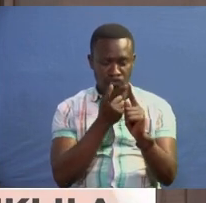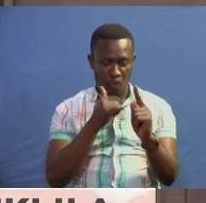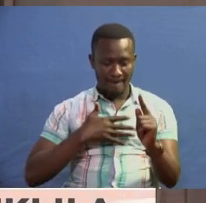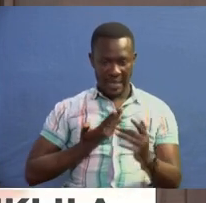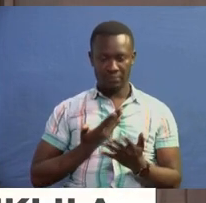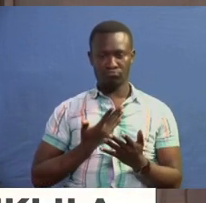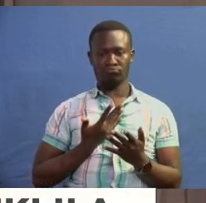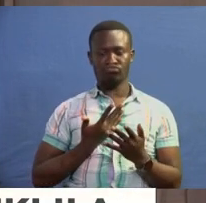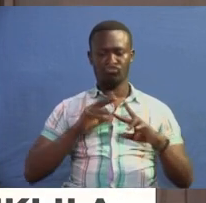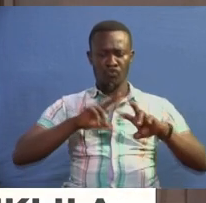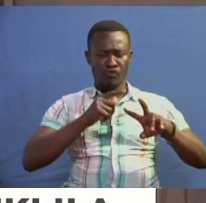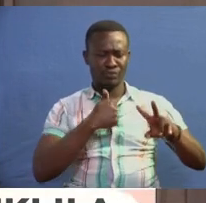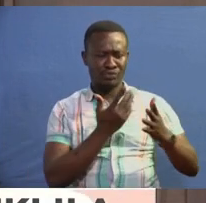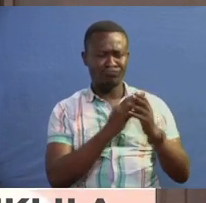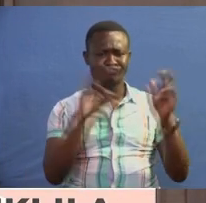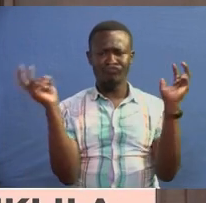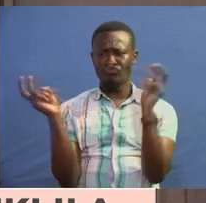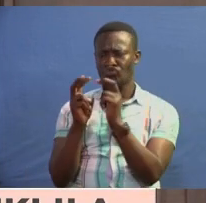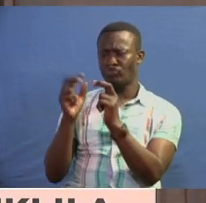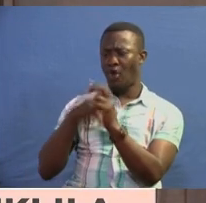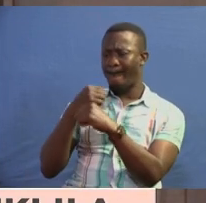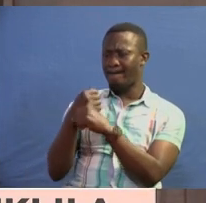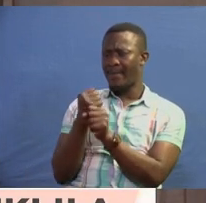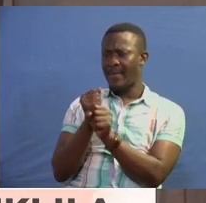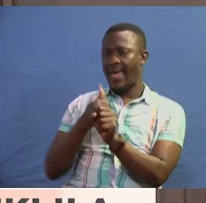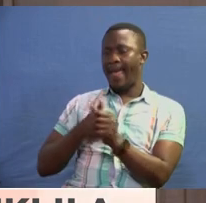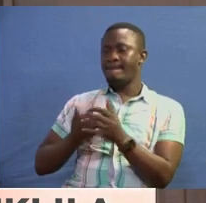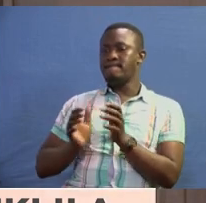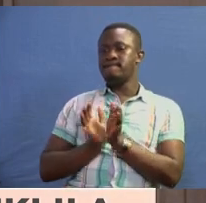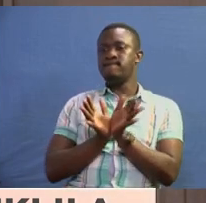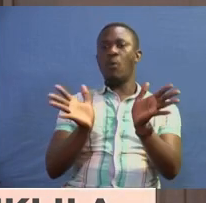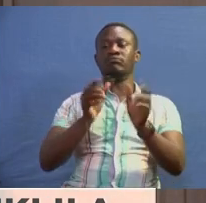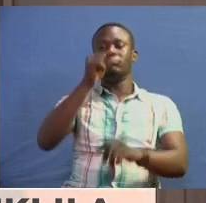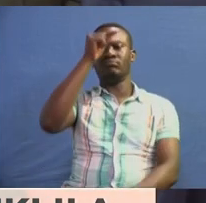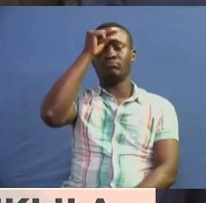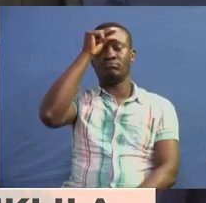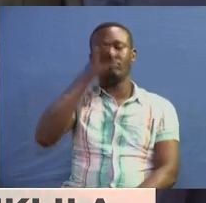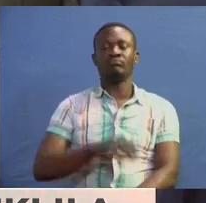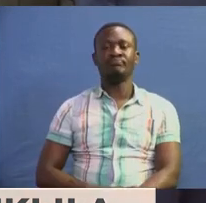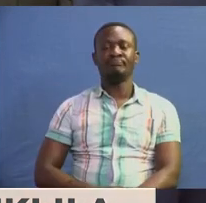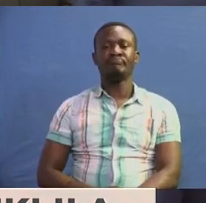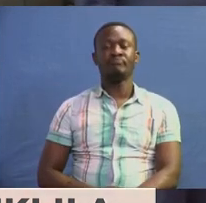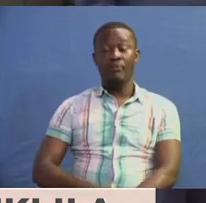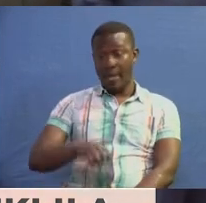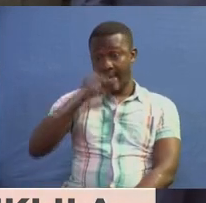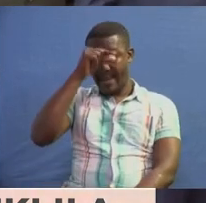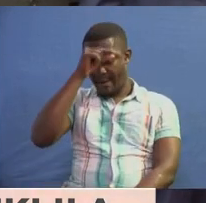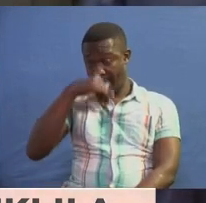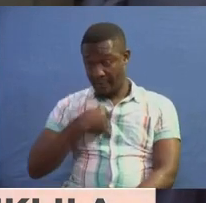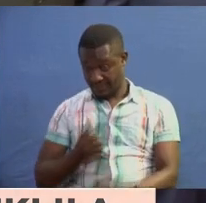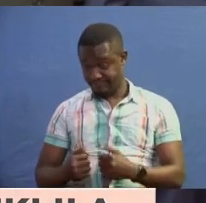my outreach to consult on forming a broad-based government. Uite serikali ya